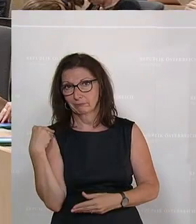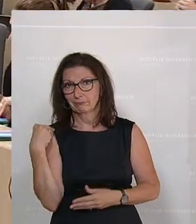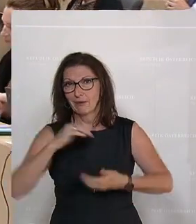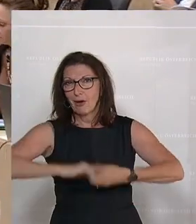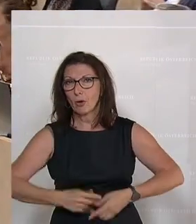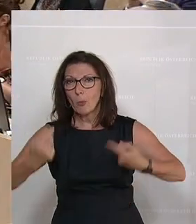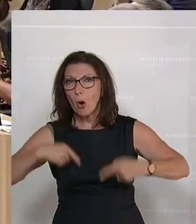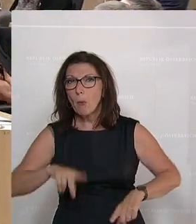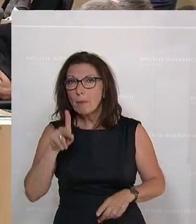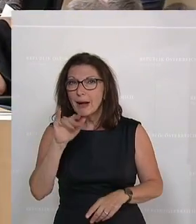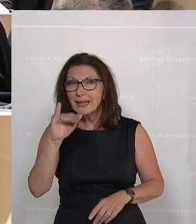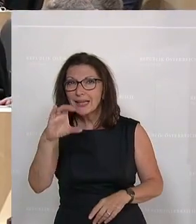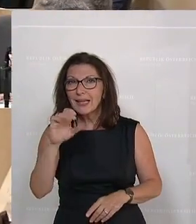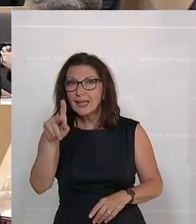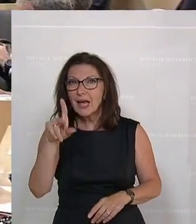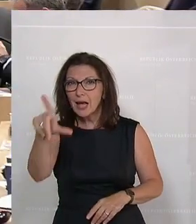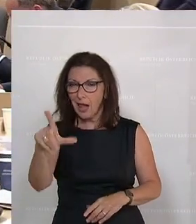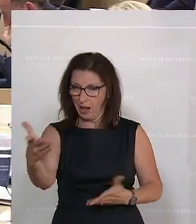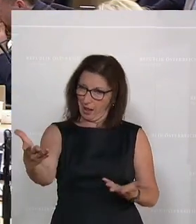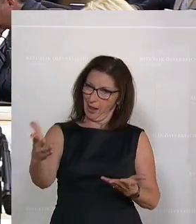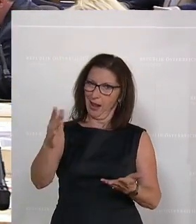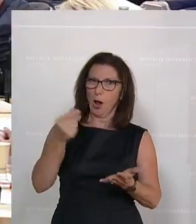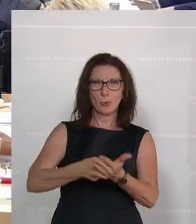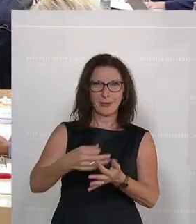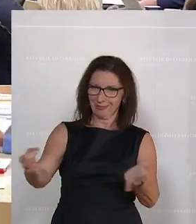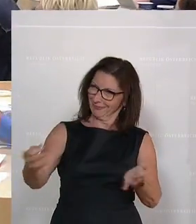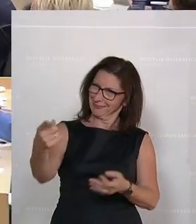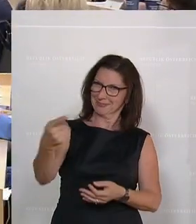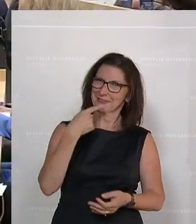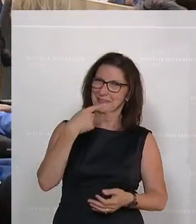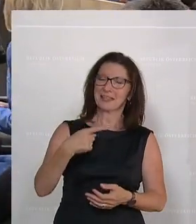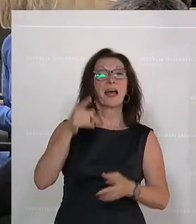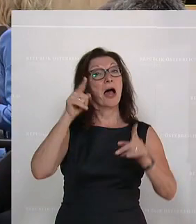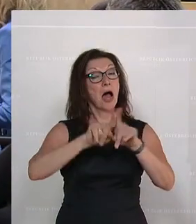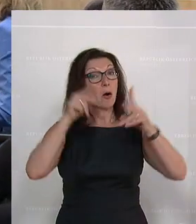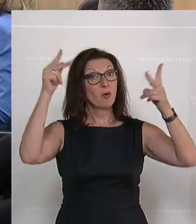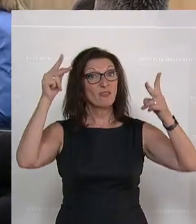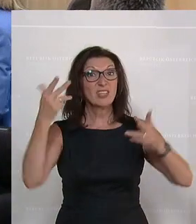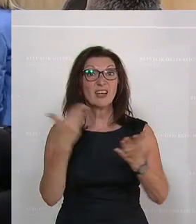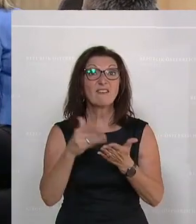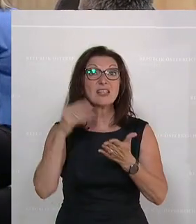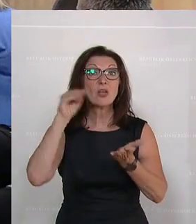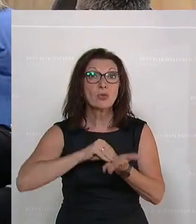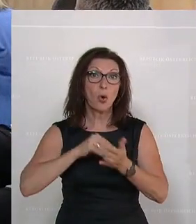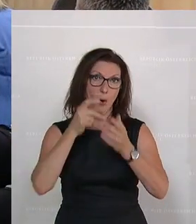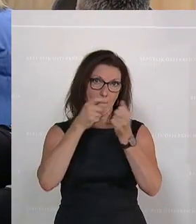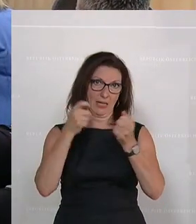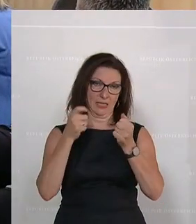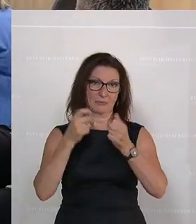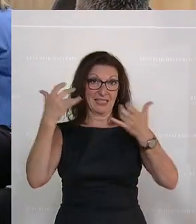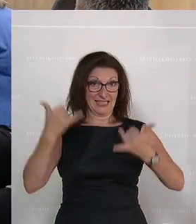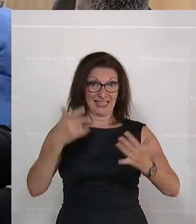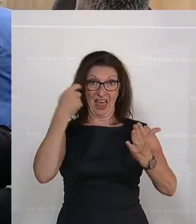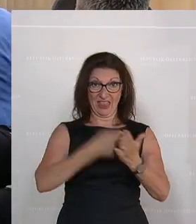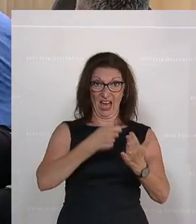danke schön danke für den kostenlosen einwand noch besser entscheidend ist ja auch was sonst noch für maßnahmen die wir senken jetzt die tarifstufen